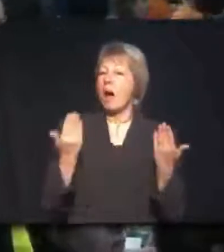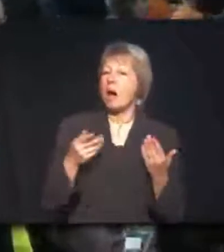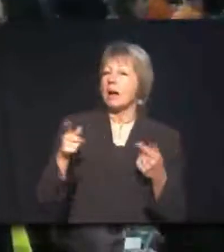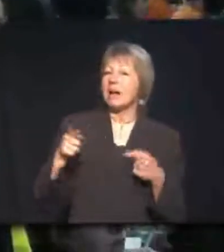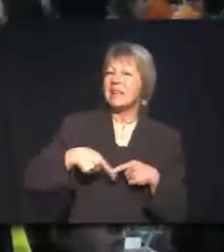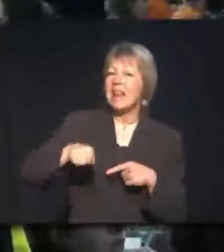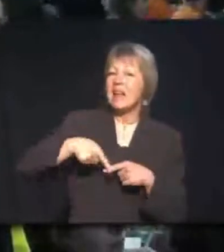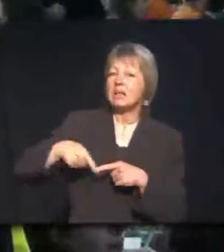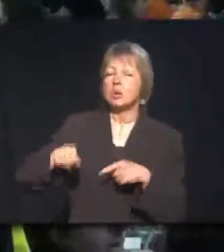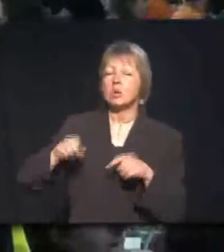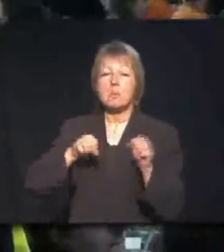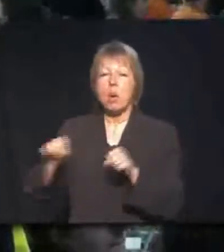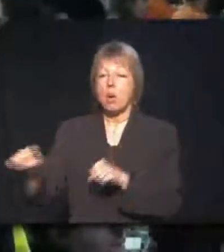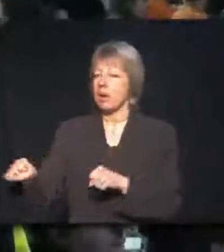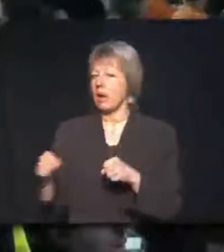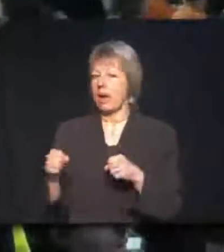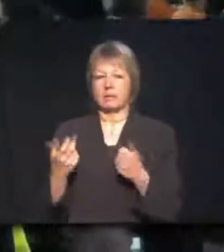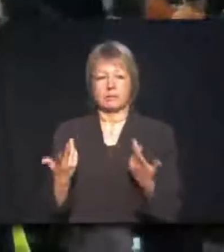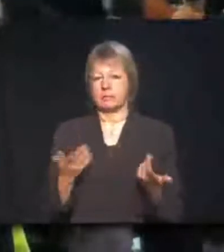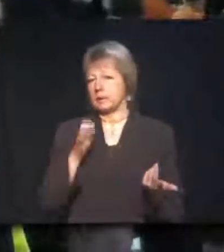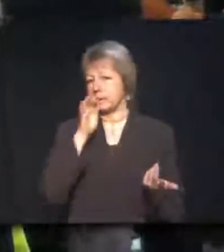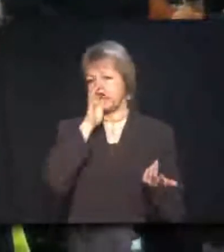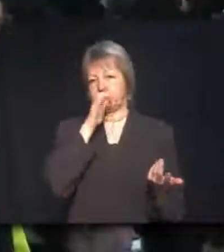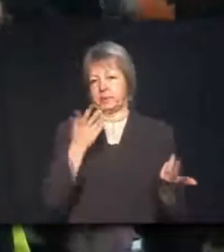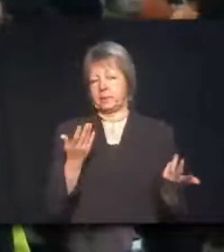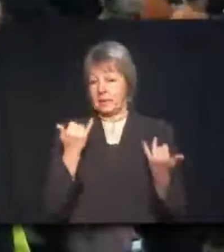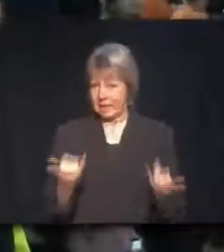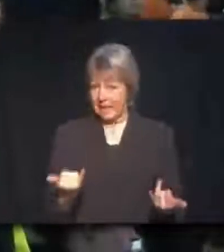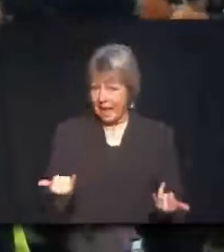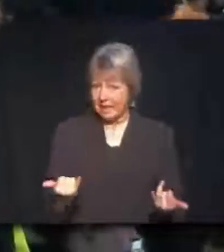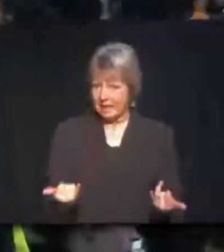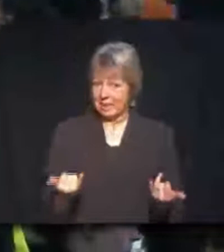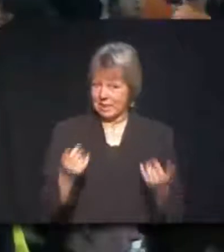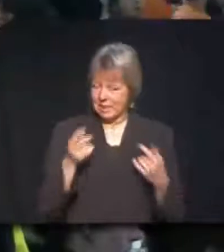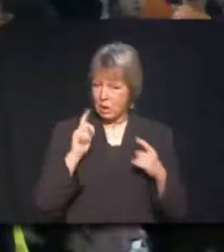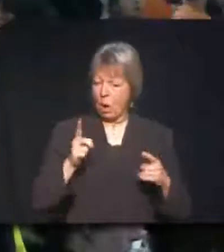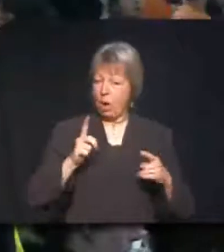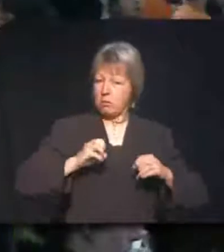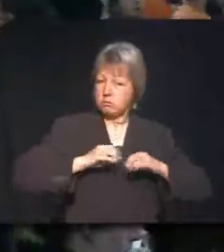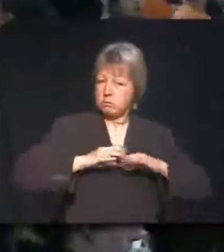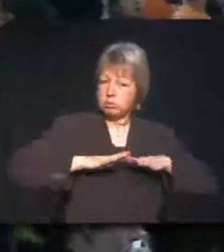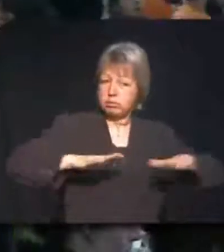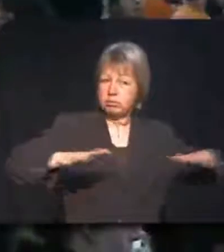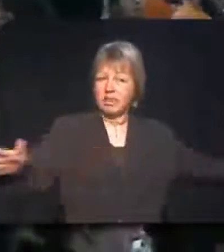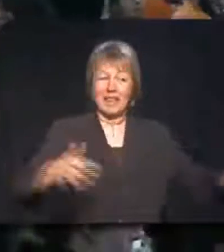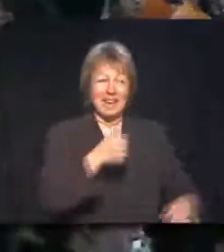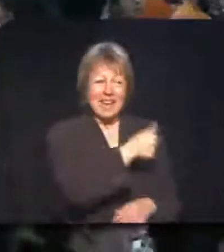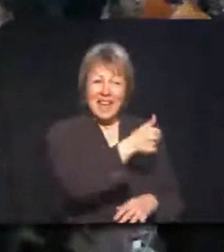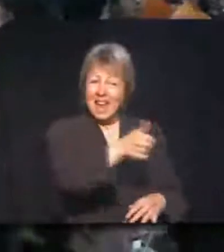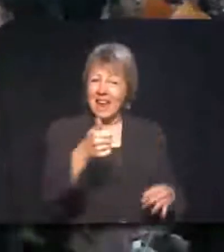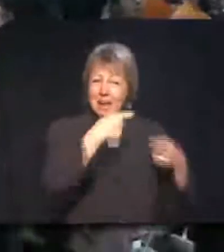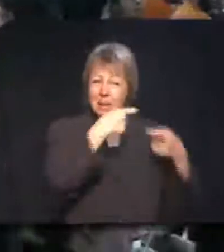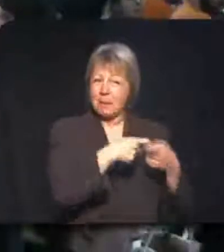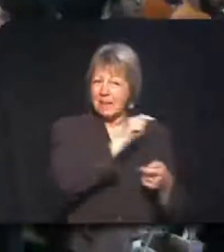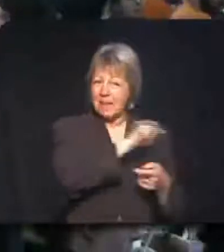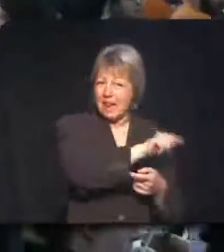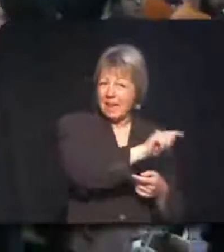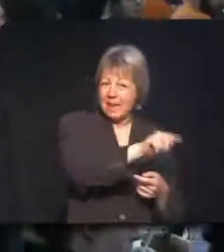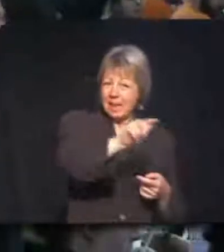wenn wir jetzt die Möglichkeit geben wollen in die Fläche verteilt jedem Mitglied was wir ja wollen als